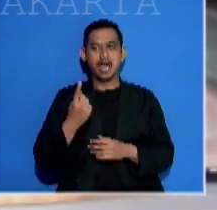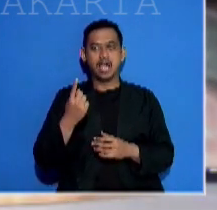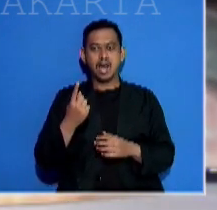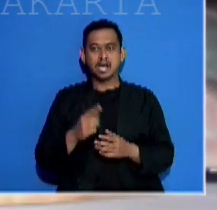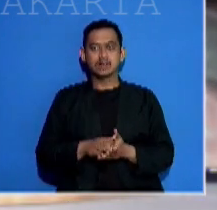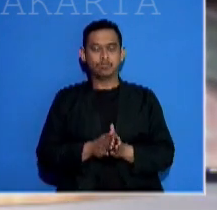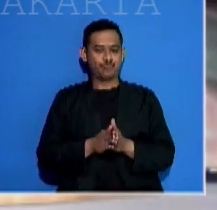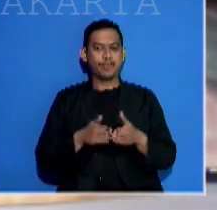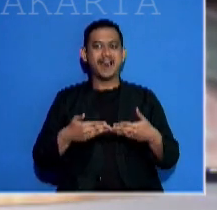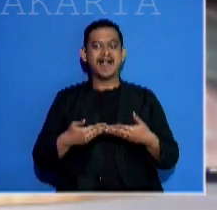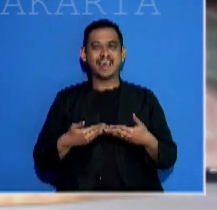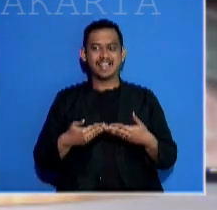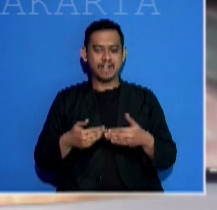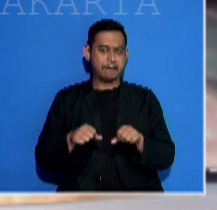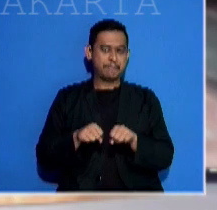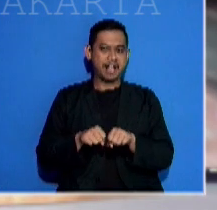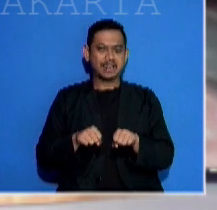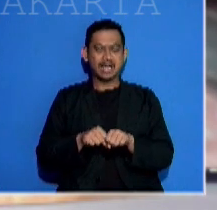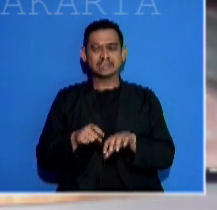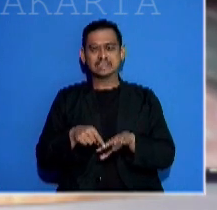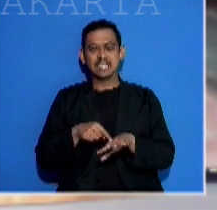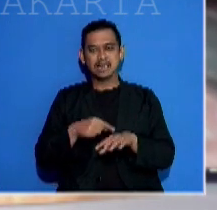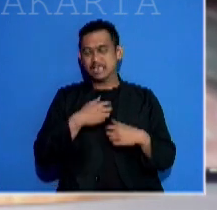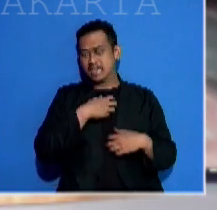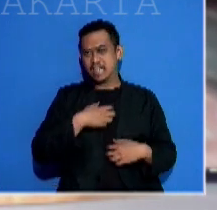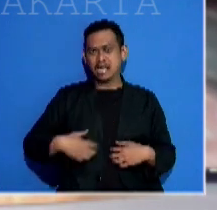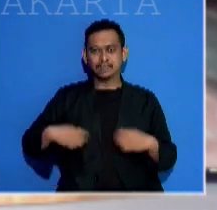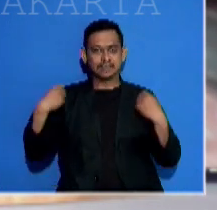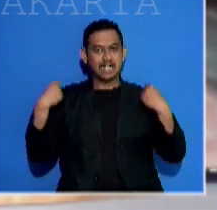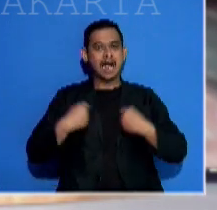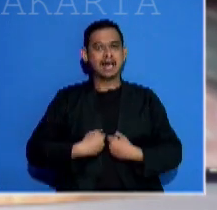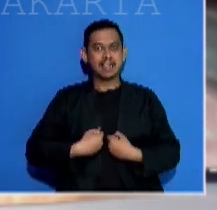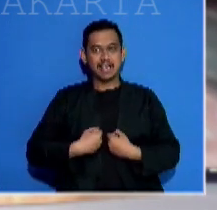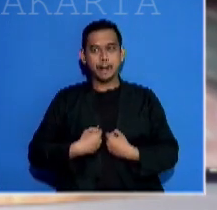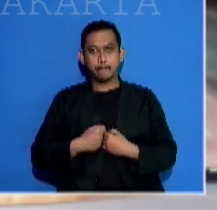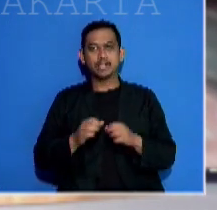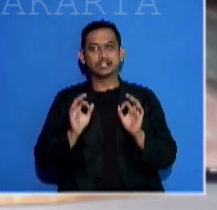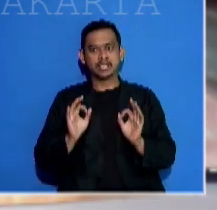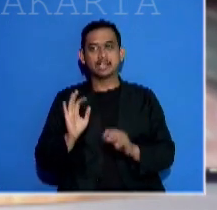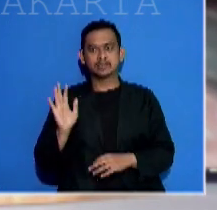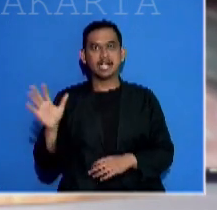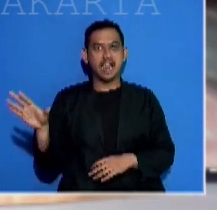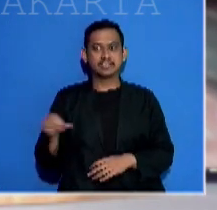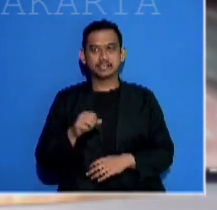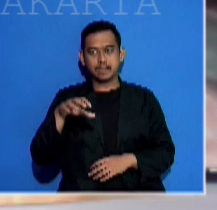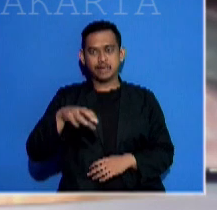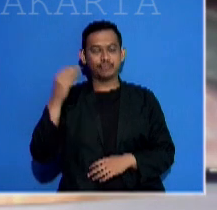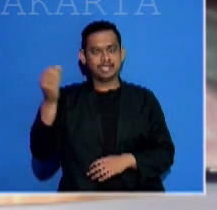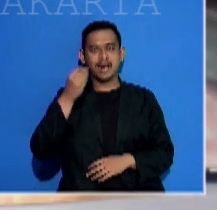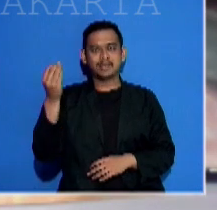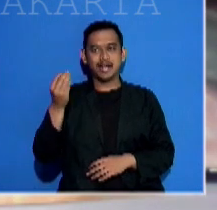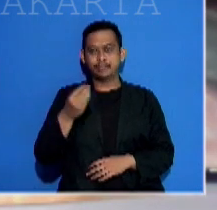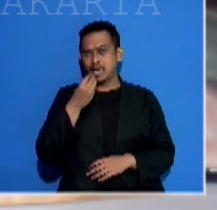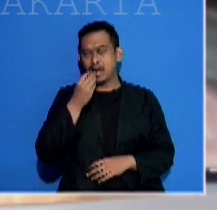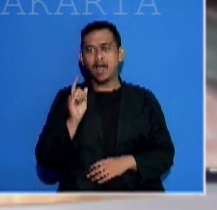sepatu, sendal, tas, hingga jaket. Selain itu masih di kawasan Manding nih Meta, kita juga akan diajak ke tempat kuliner yang unik, yakni ada